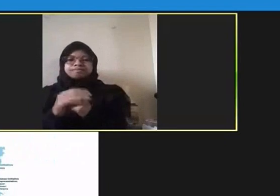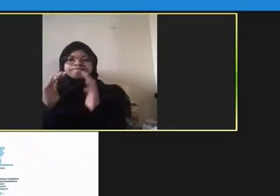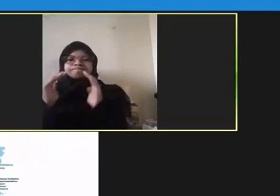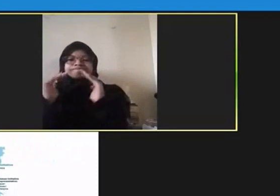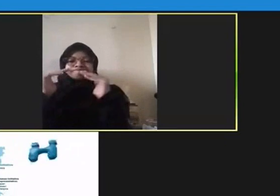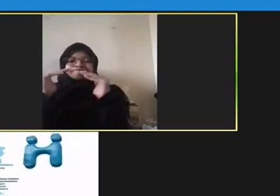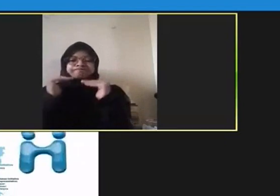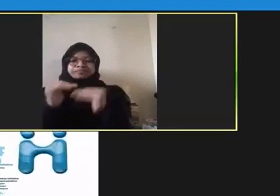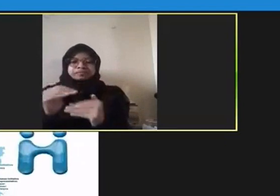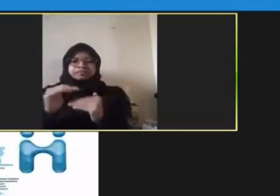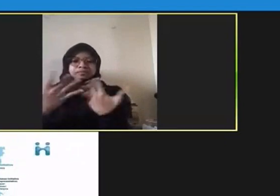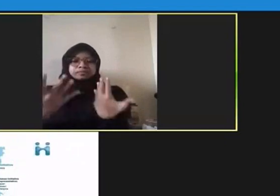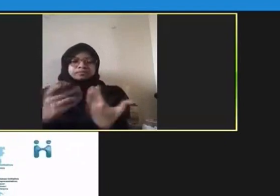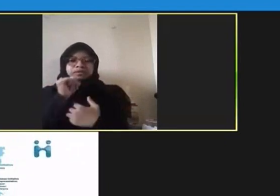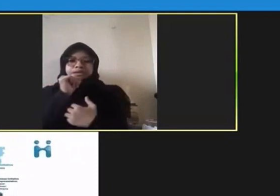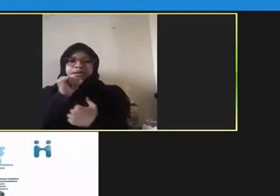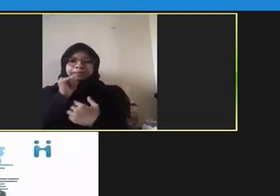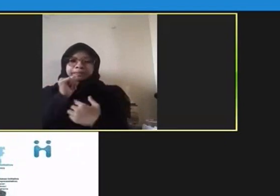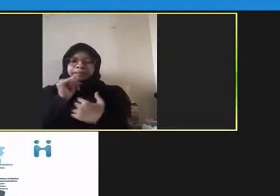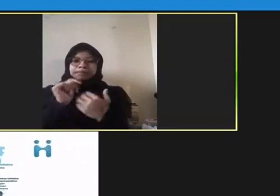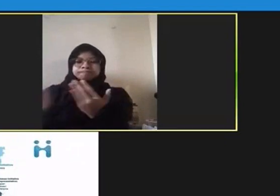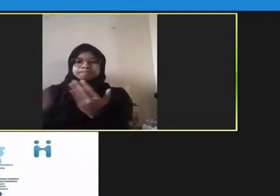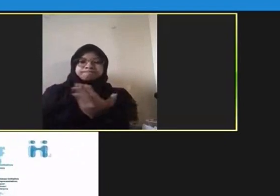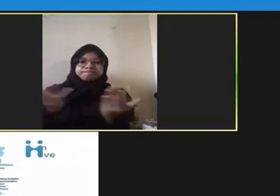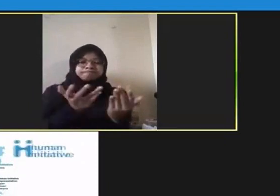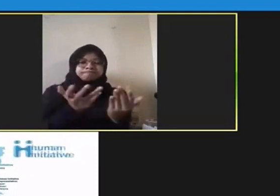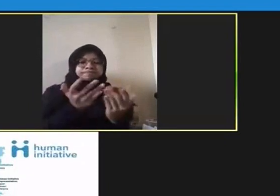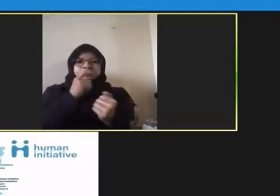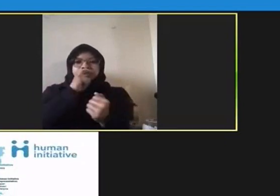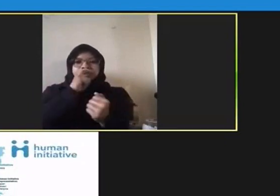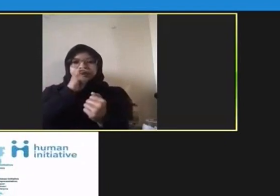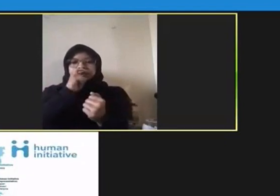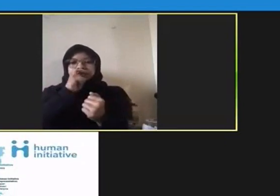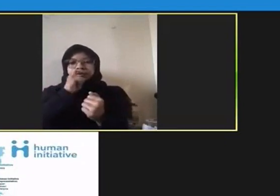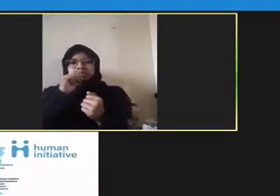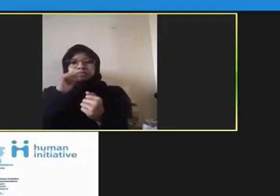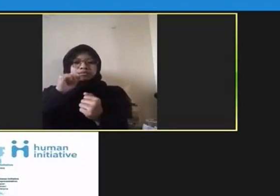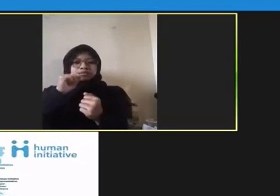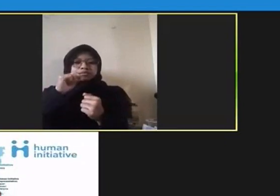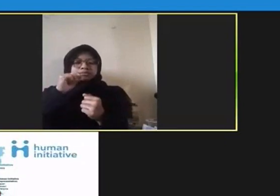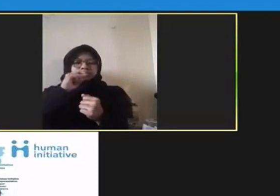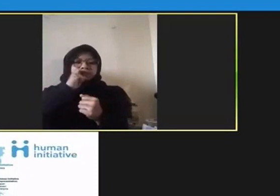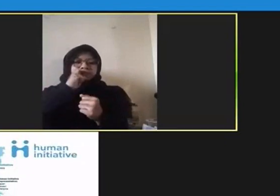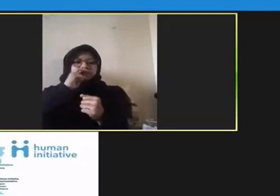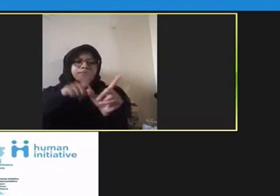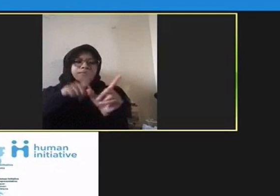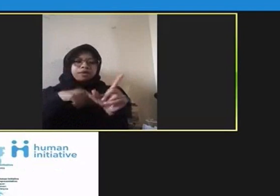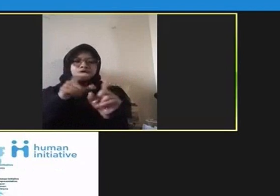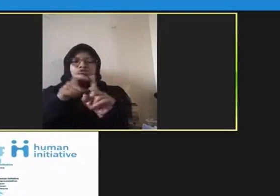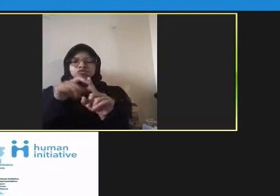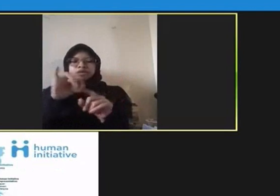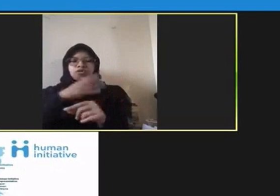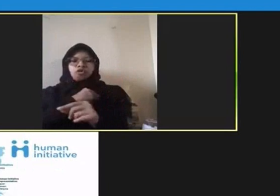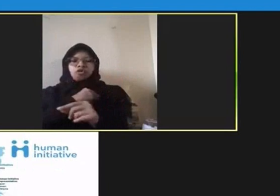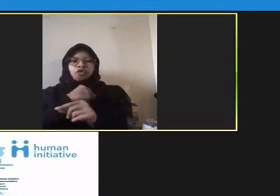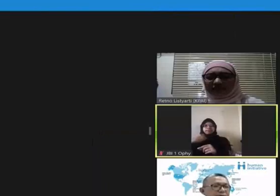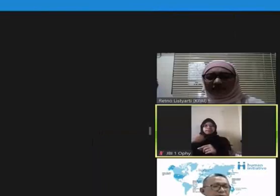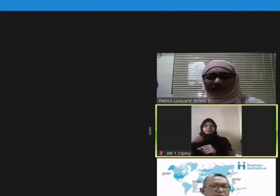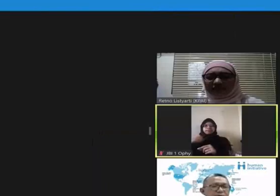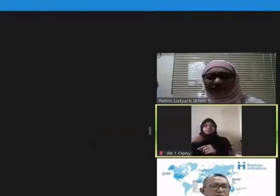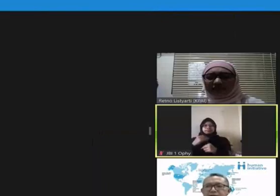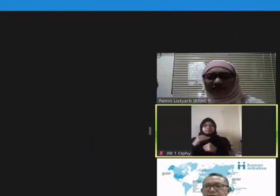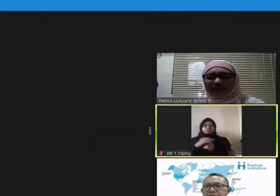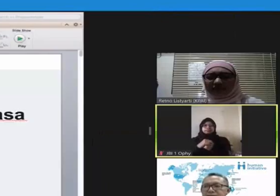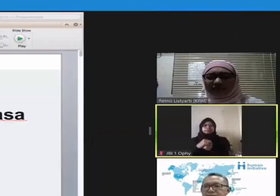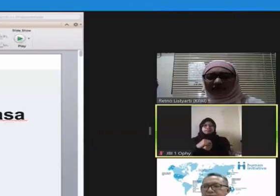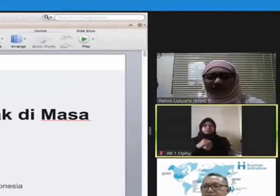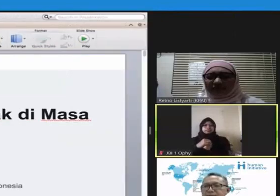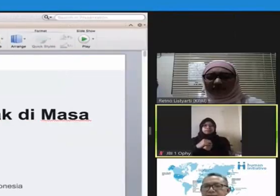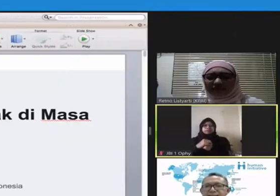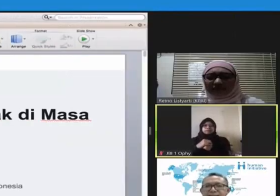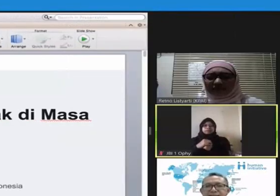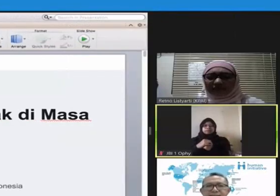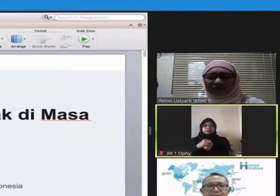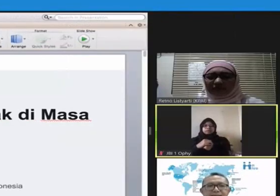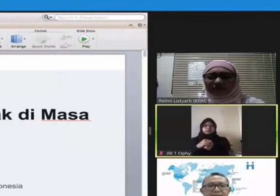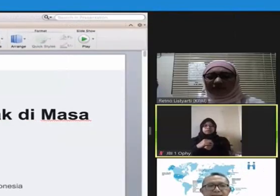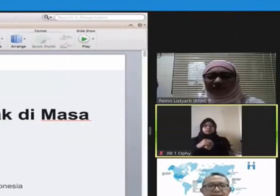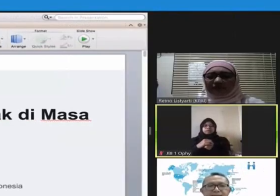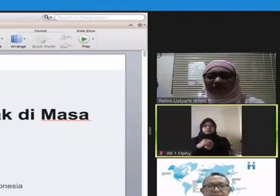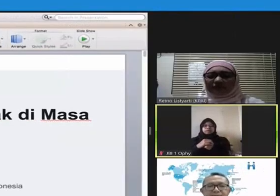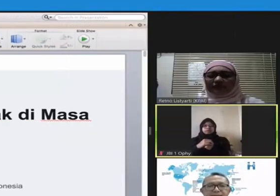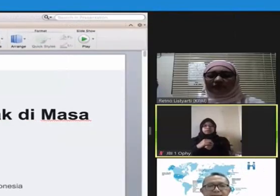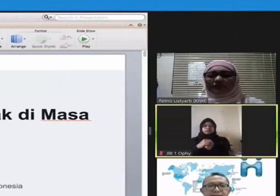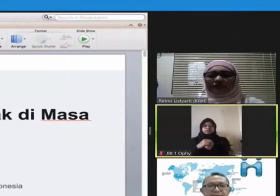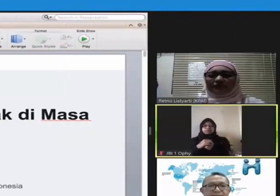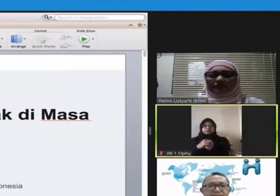kita mempersilahkan kepada Dr. Yogi dari IDAI, karena ini menyangkut kerentanan